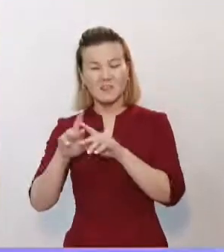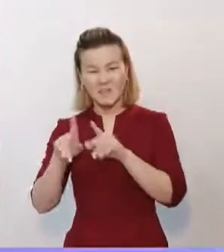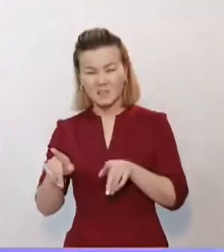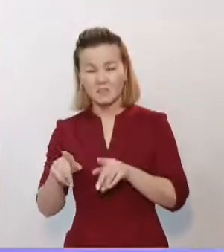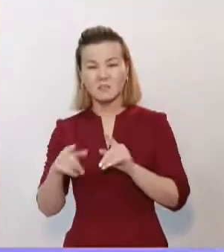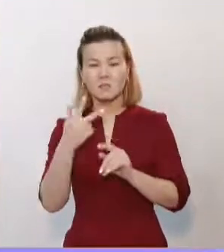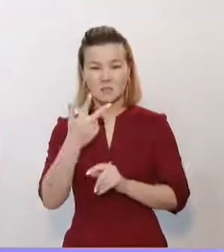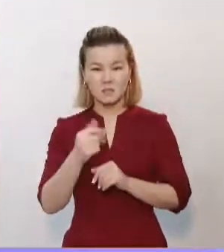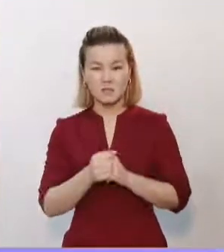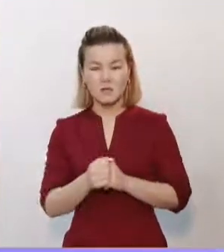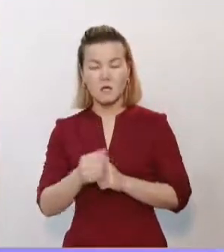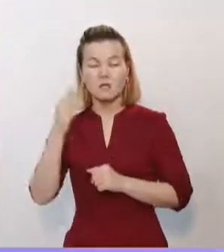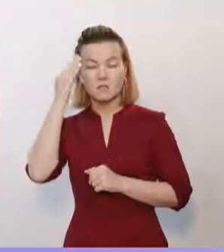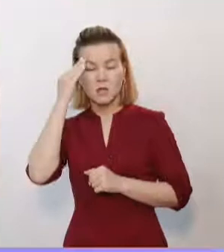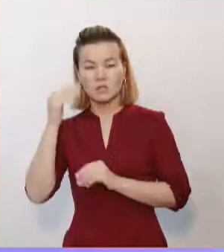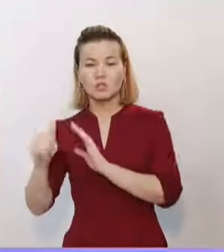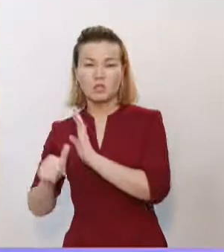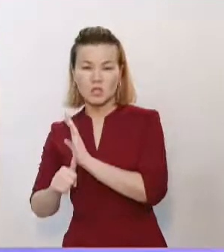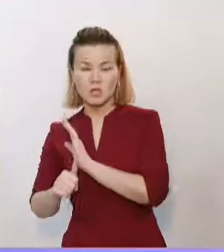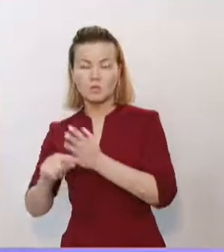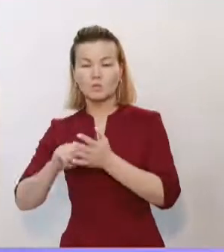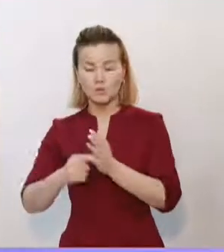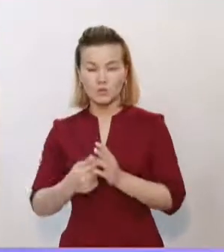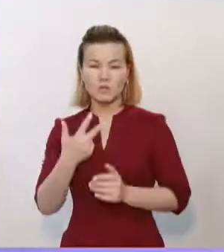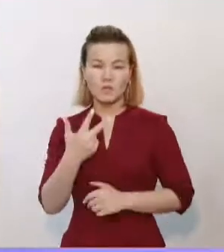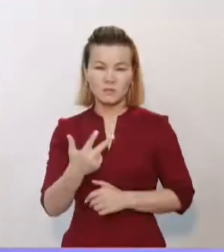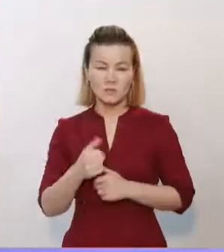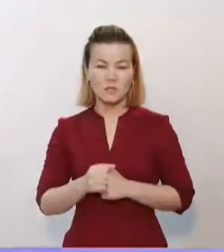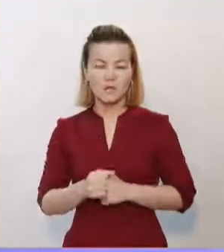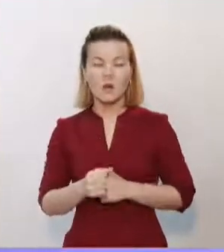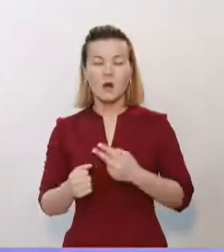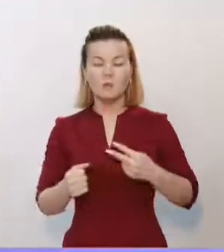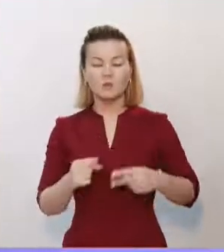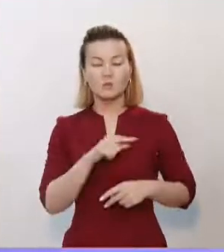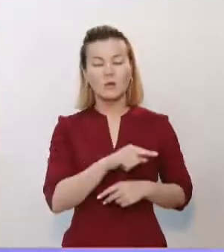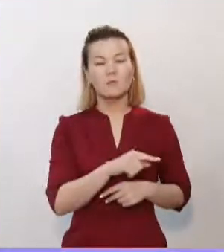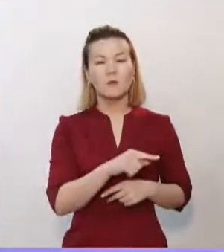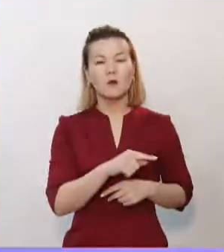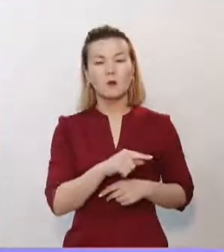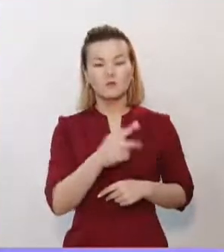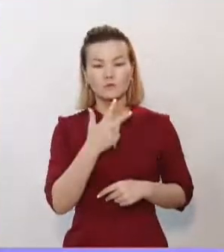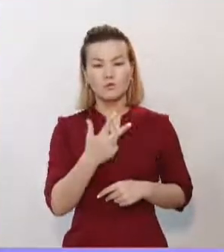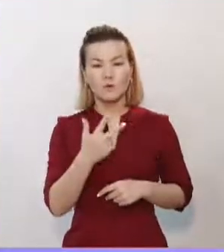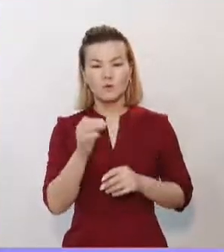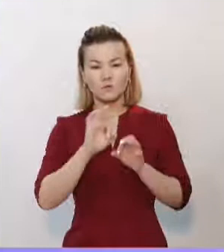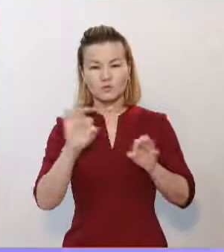стручков 3, значит 6 умножить на 3, получаем в 3 стручках